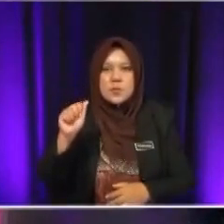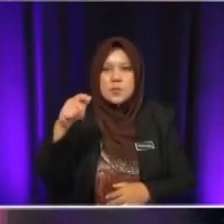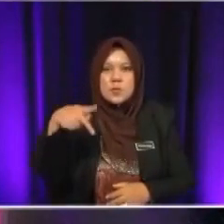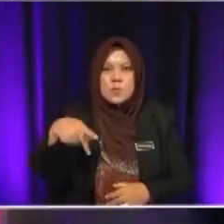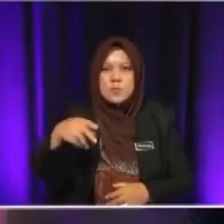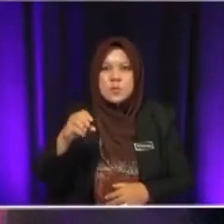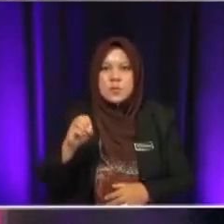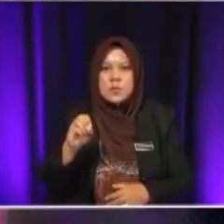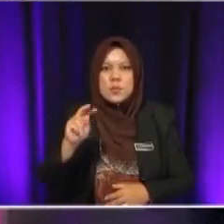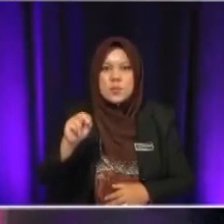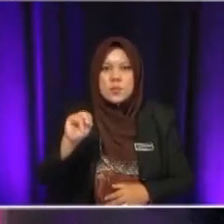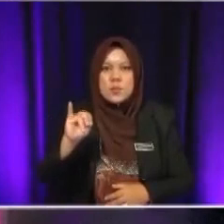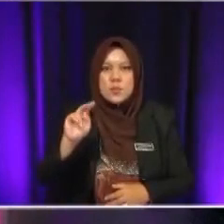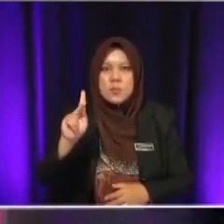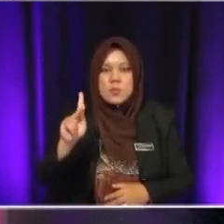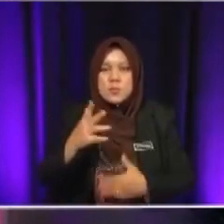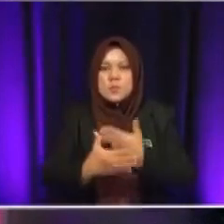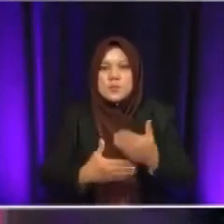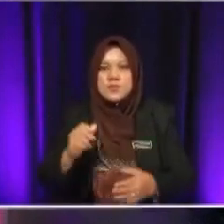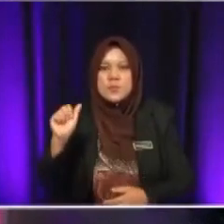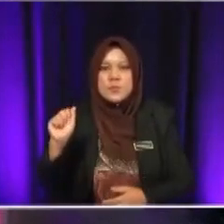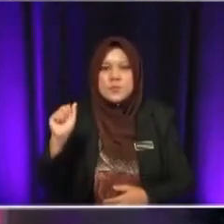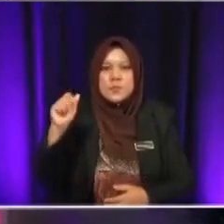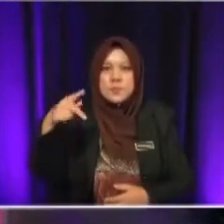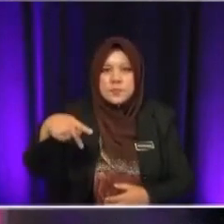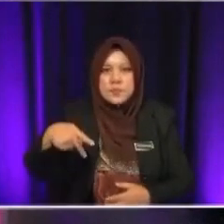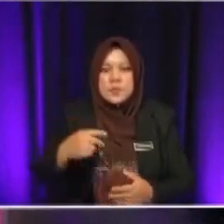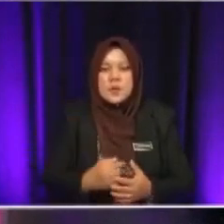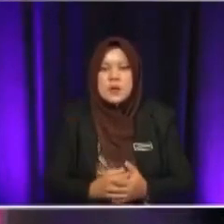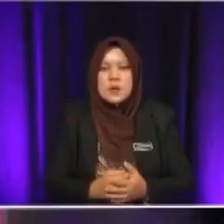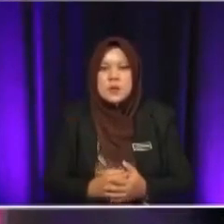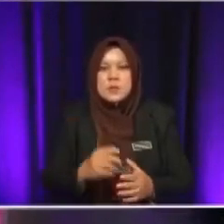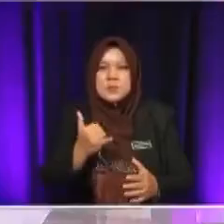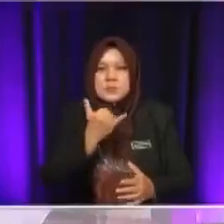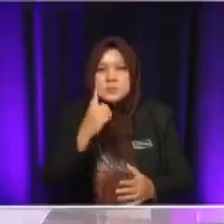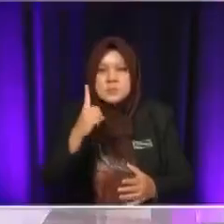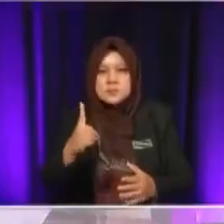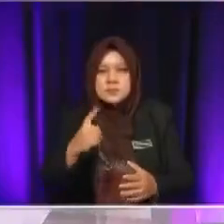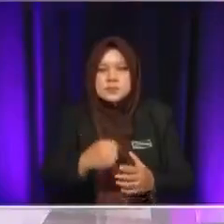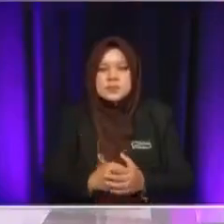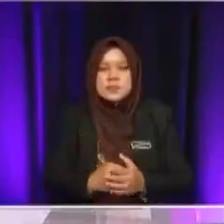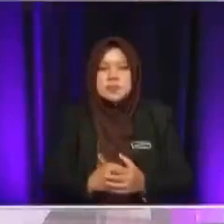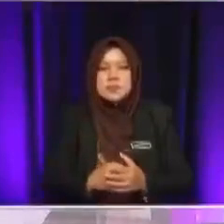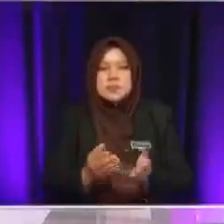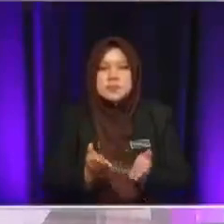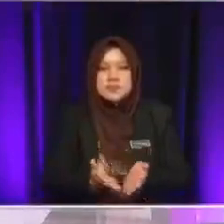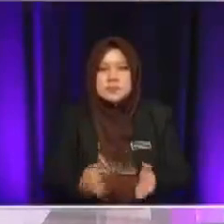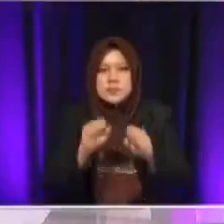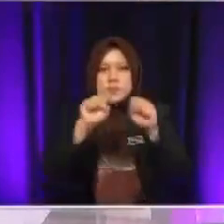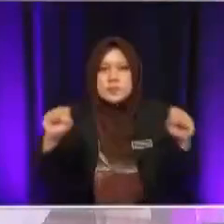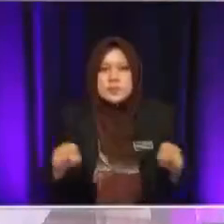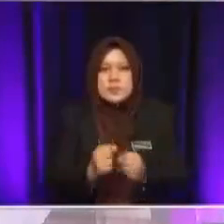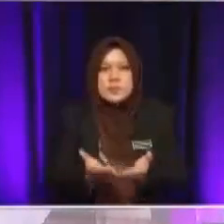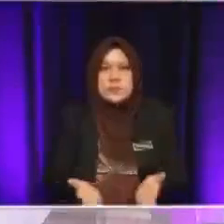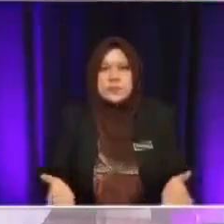Aquaponik tu ni ada ikan, okay. Ni cikgu. Aquaponik sebenarnya, okay, sebelum Mira kenal aquaponik tu apa, sebenarnya aquaponik ni salah satu sistem takungan di bawah tajuk